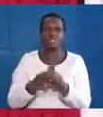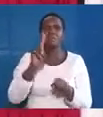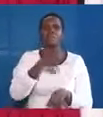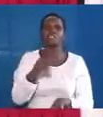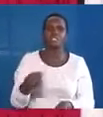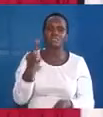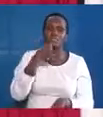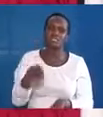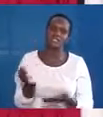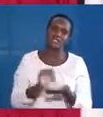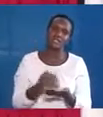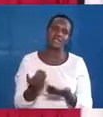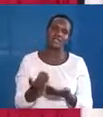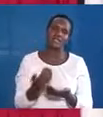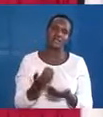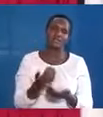makosa ambayo wameifanya.